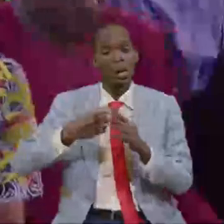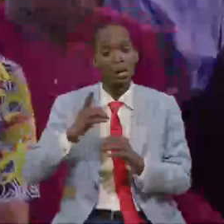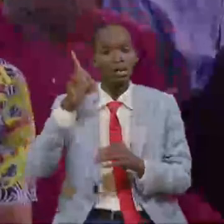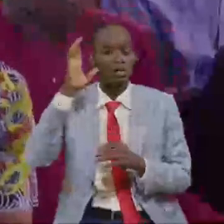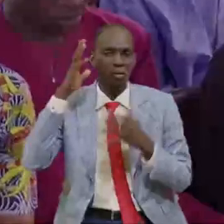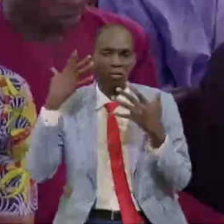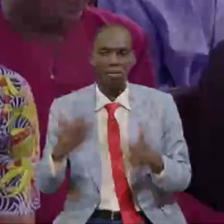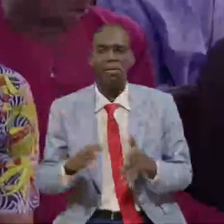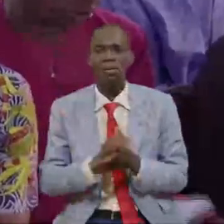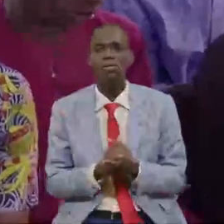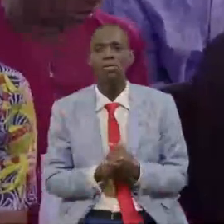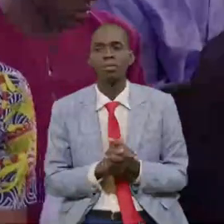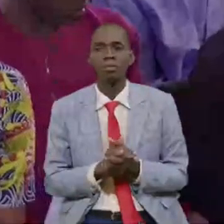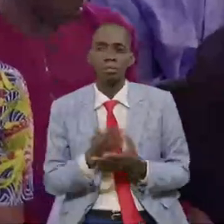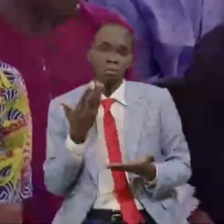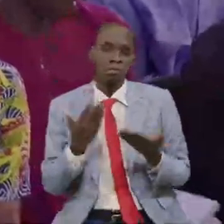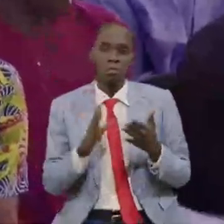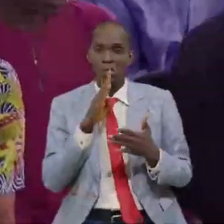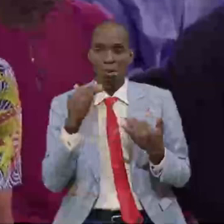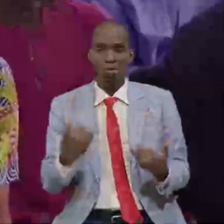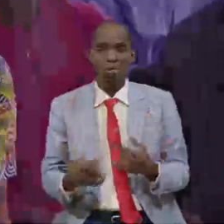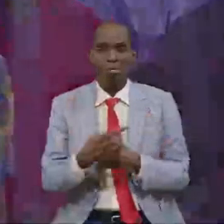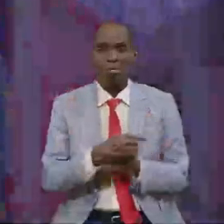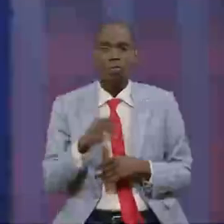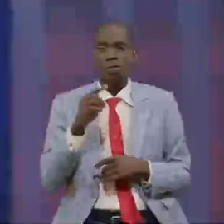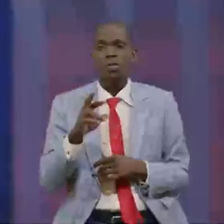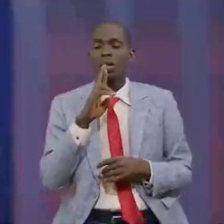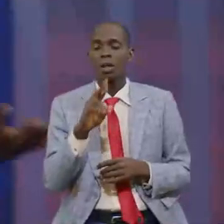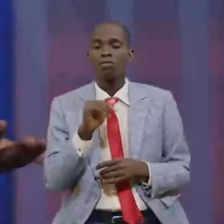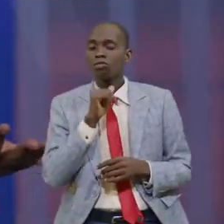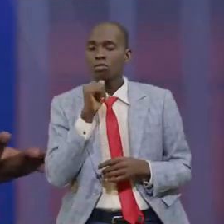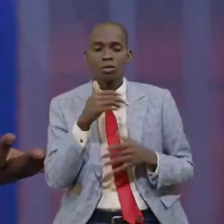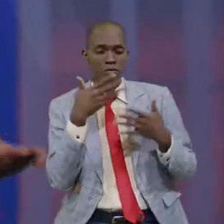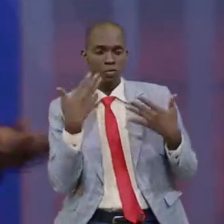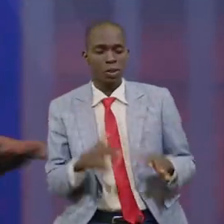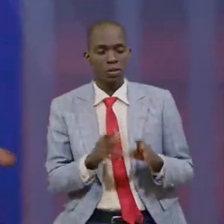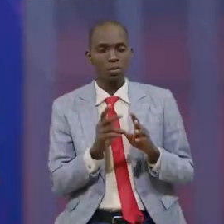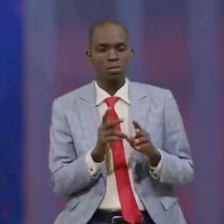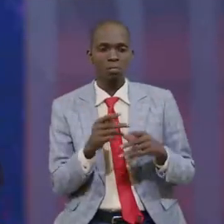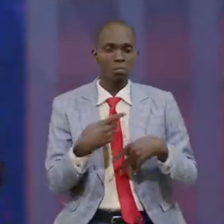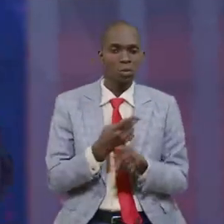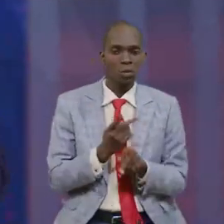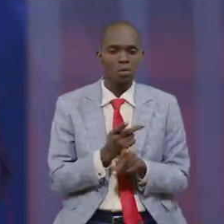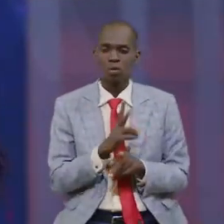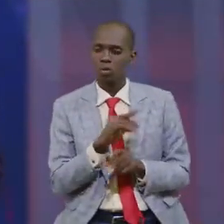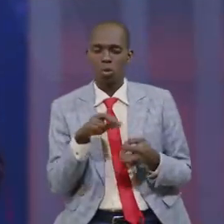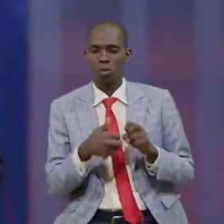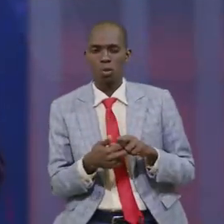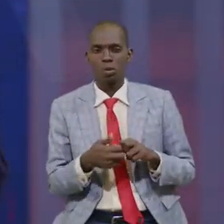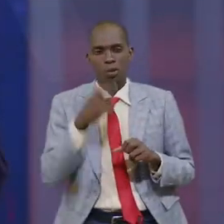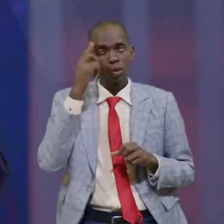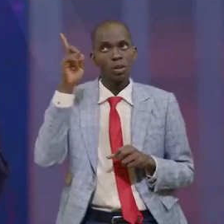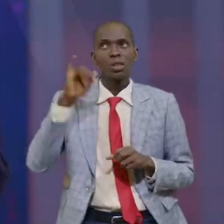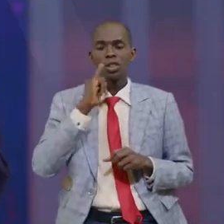Et ce qu'il a commencé va terminer. Peut-être aujourd'hui, tu as un produit inachevé. Ce n'est pas un problème. Mais parce qu'il est en